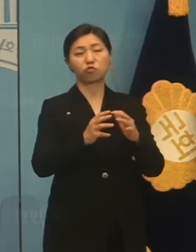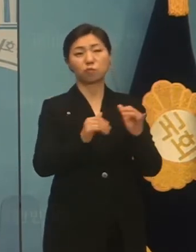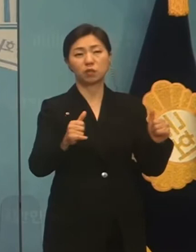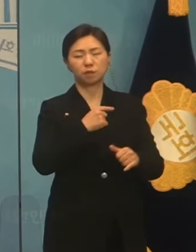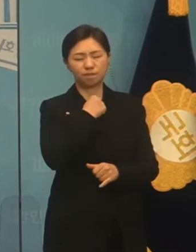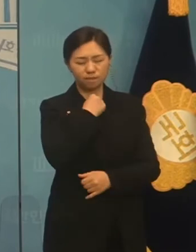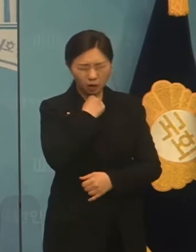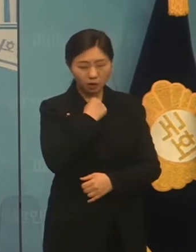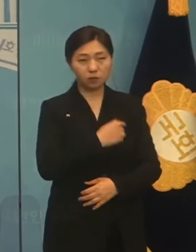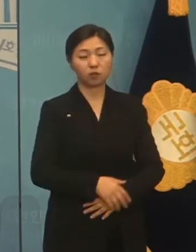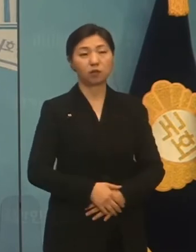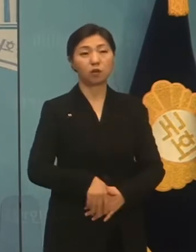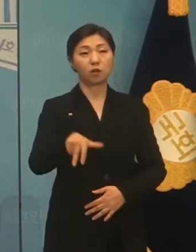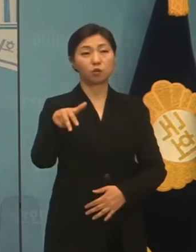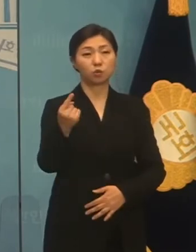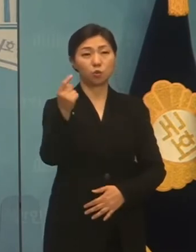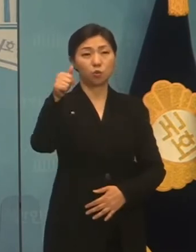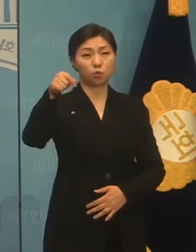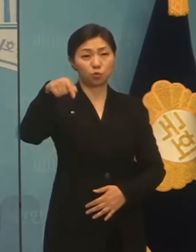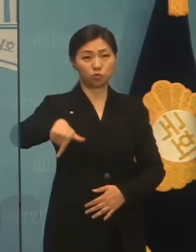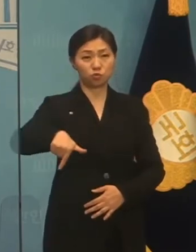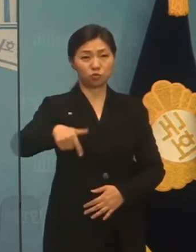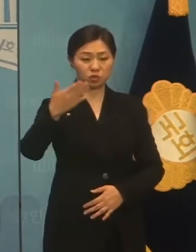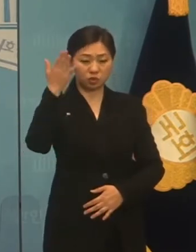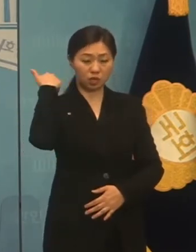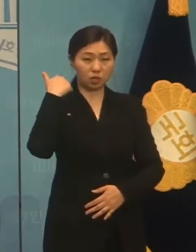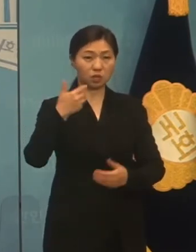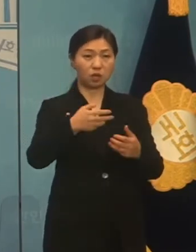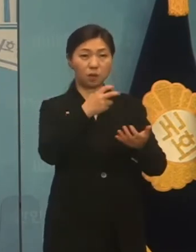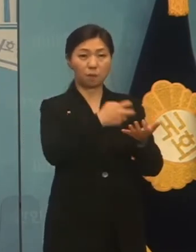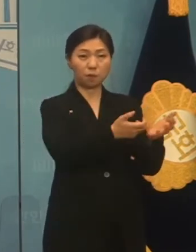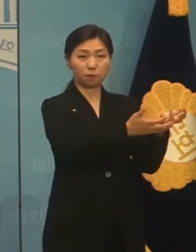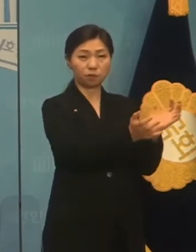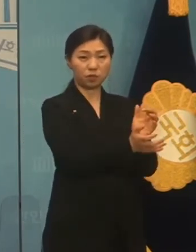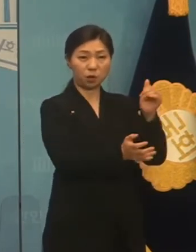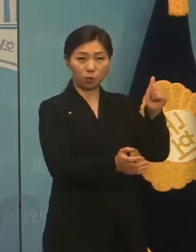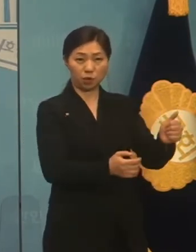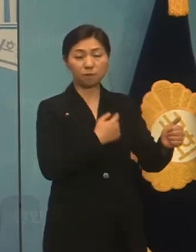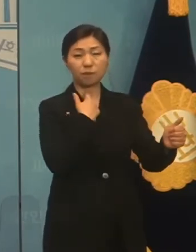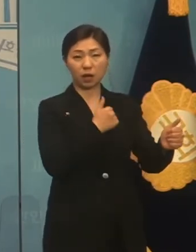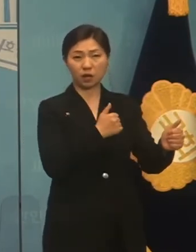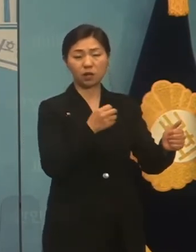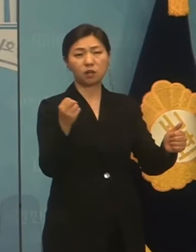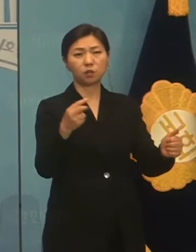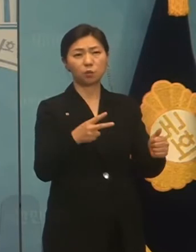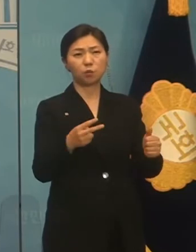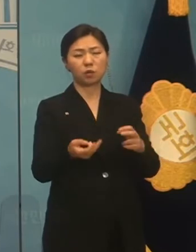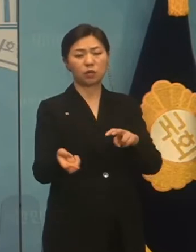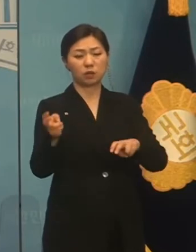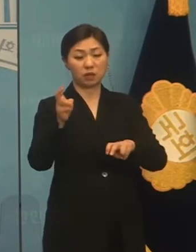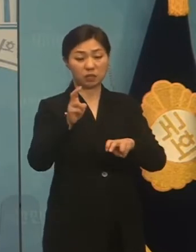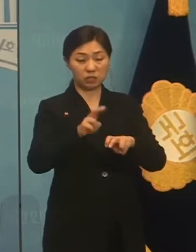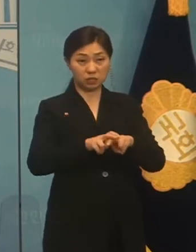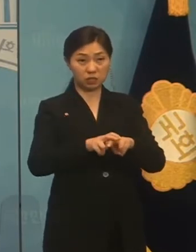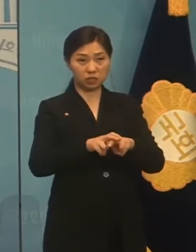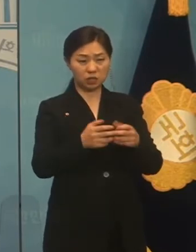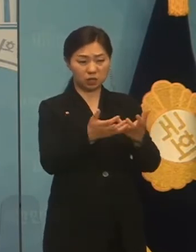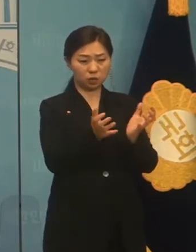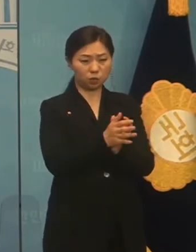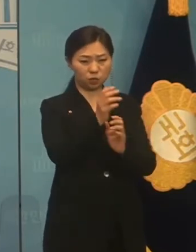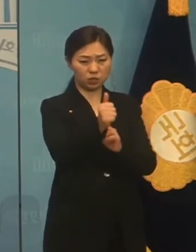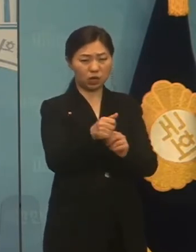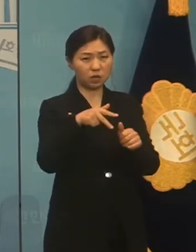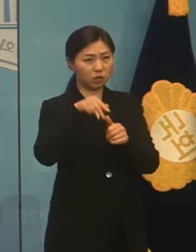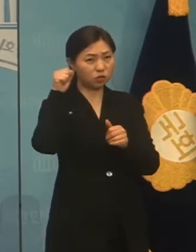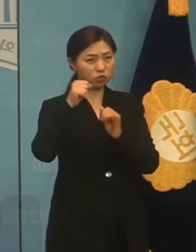조국 전 장관과 그의 가족, 인사청문회에 섰던 수많은 장관들이 저질렀던 흑동과